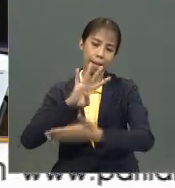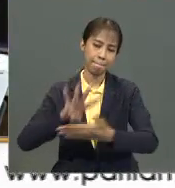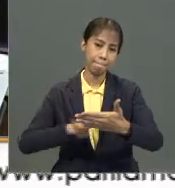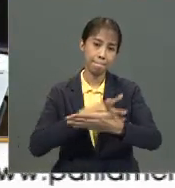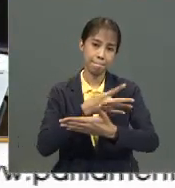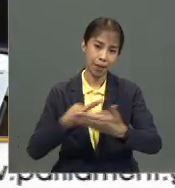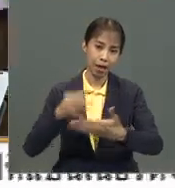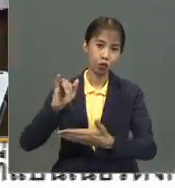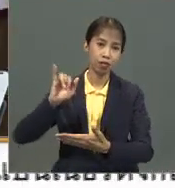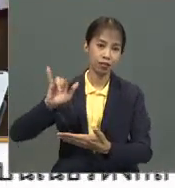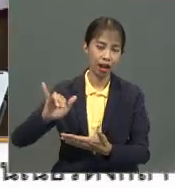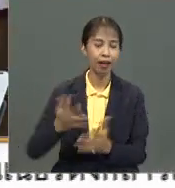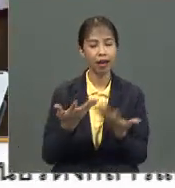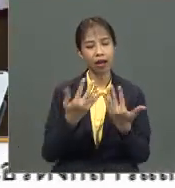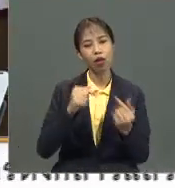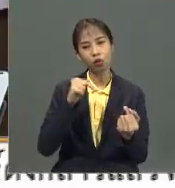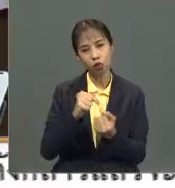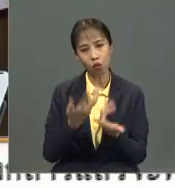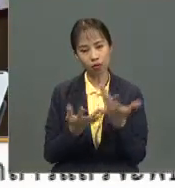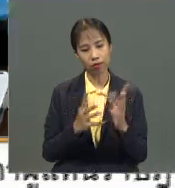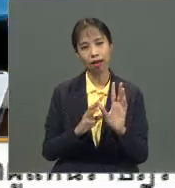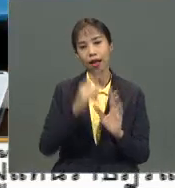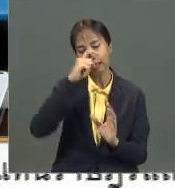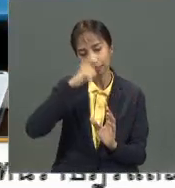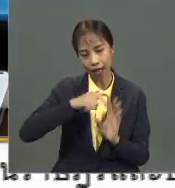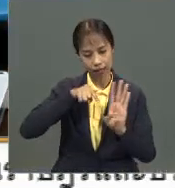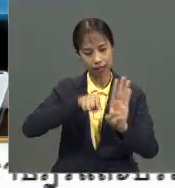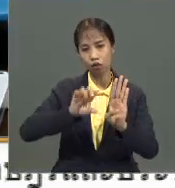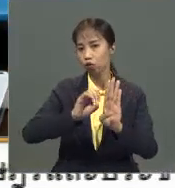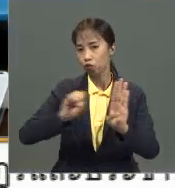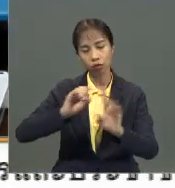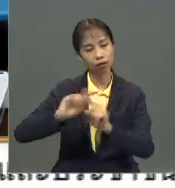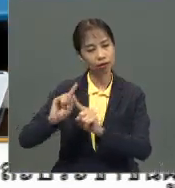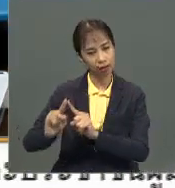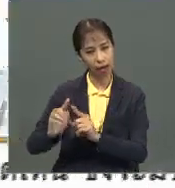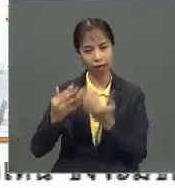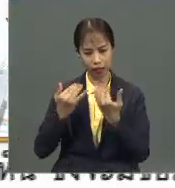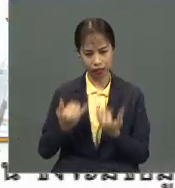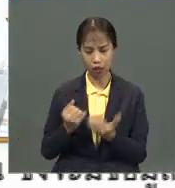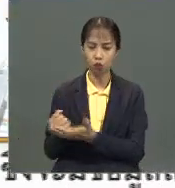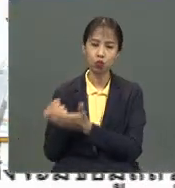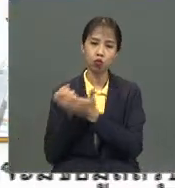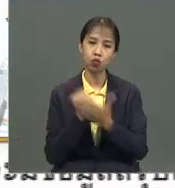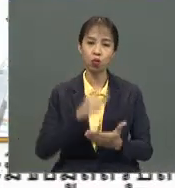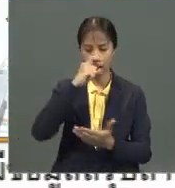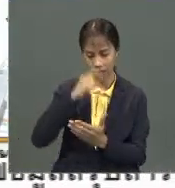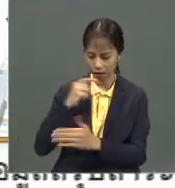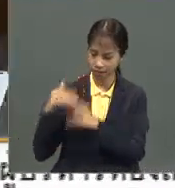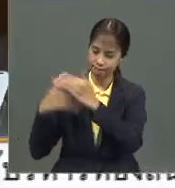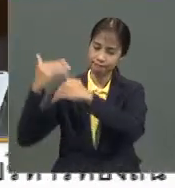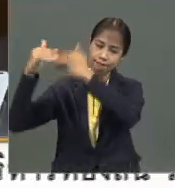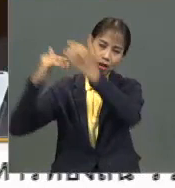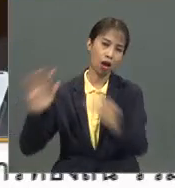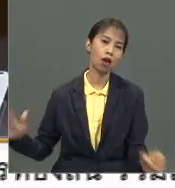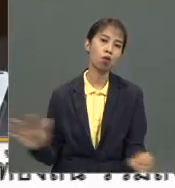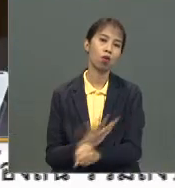บายไทยแลนด์ 4.0 และน้อมนำเศรษฐกิจพอเพียงมาเป็นหลักในการกำหนดนโยบายเพื่อการพัฒนาประเทศอย่างยั่งยืนในทุกมิติฟังเสีย